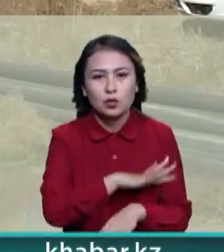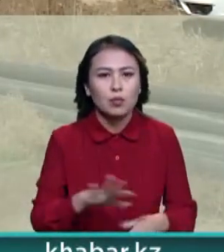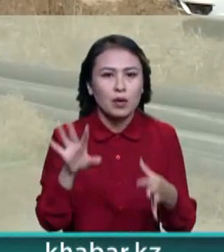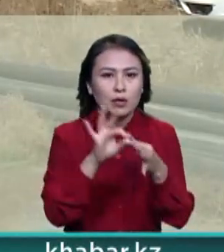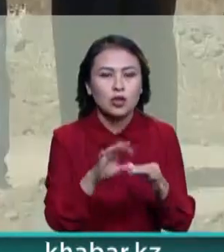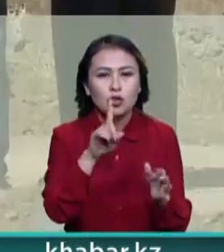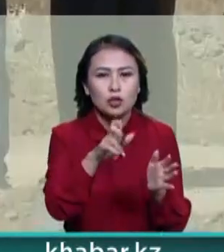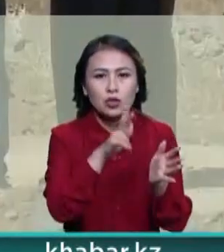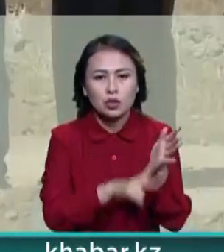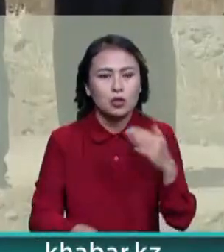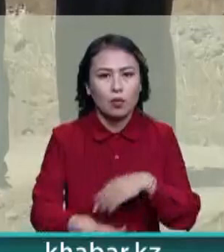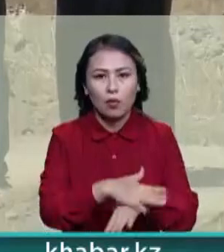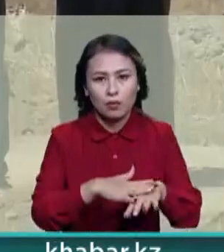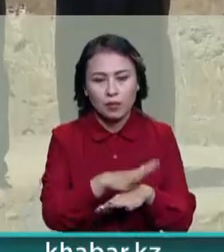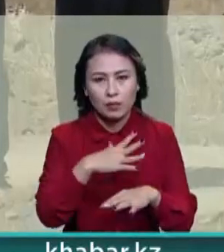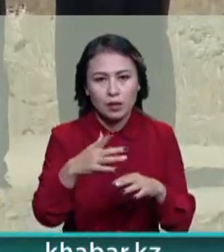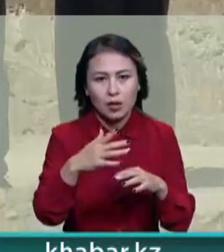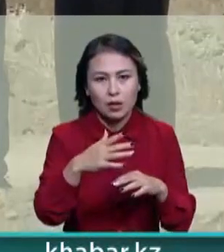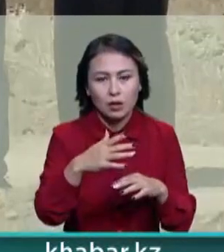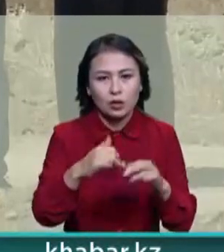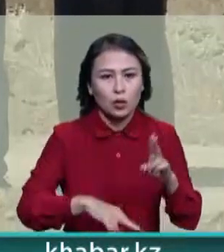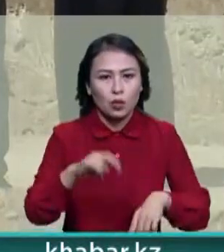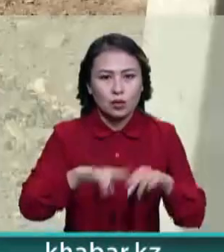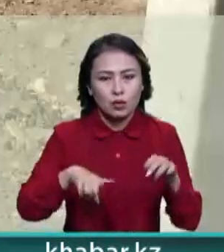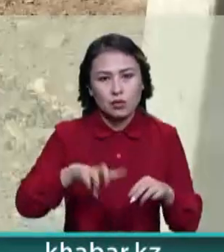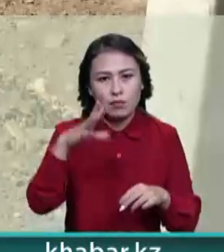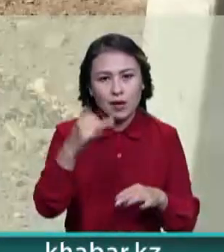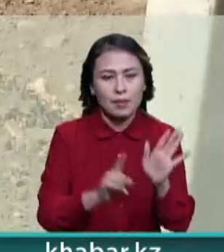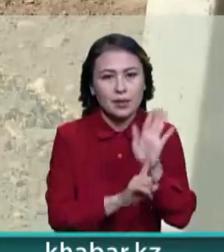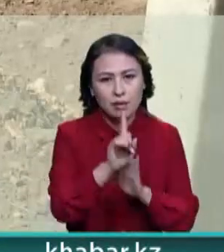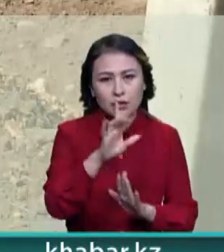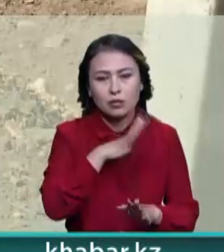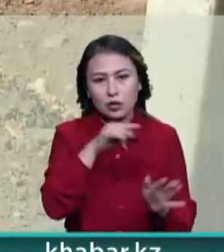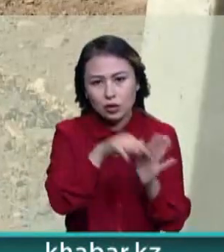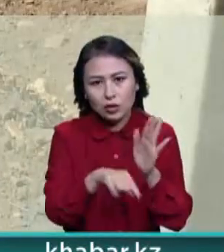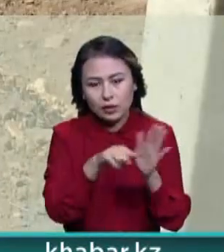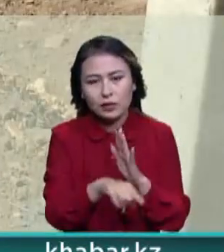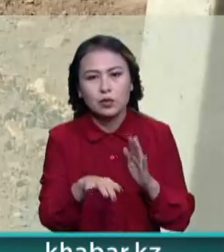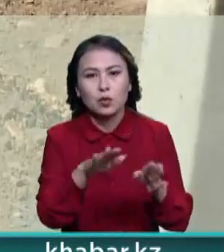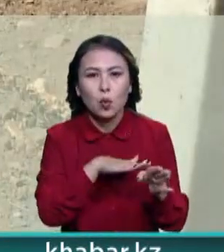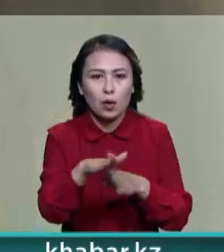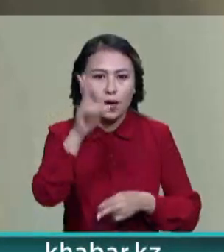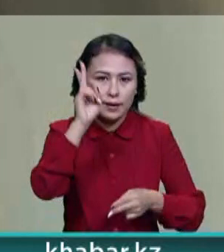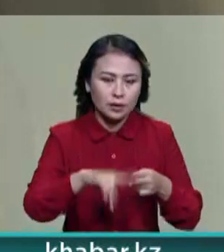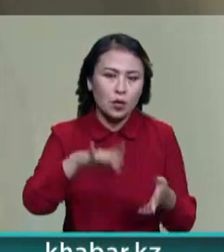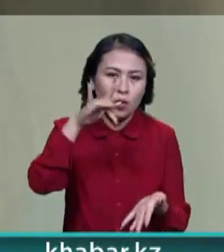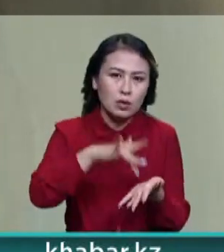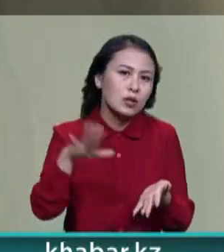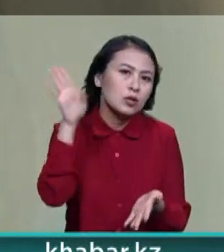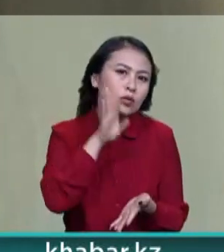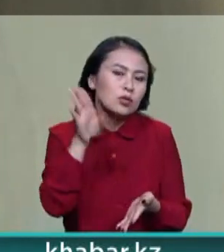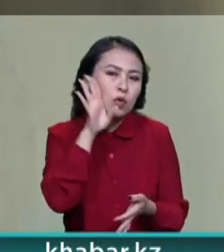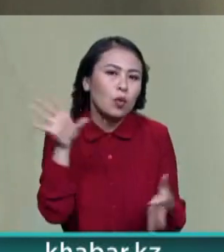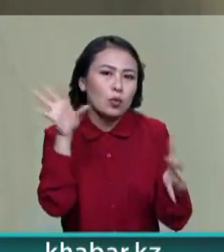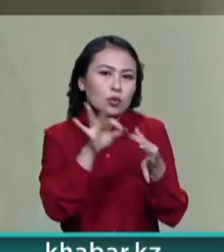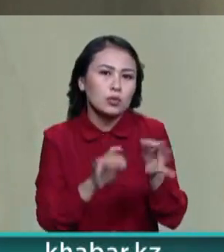қазынадан 184,6 миллион теңге қаралған. Құрылыс жұмыстары биыл мамыр айында басталды. Ішкі жүйелердің жұмысы толық аяқталды. Орталық су құбырына